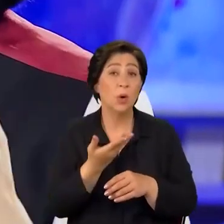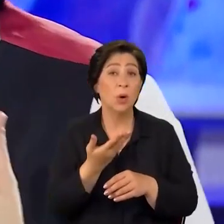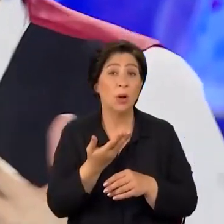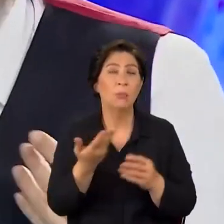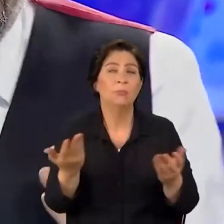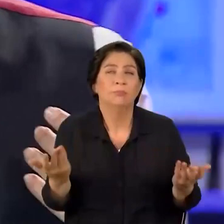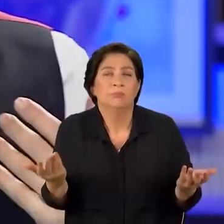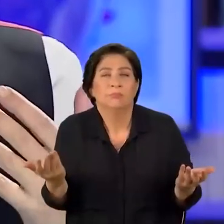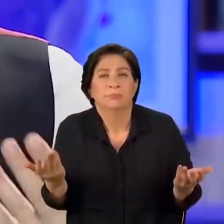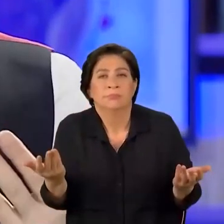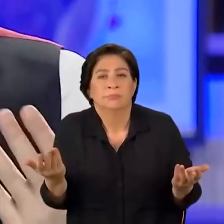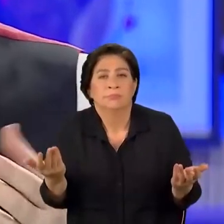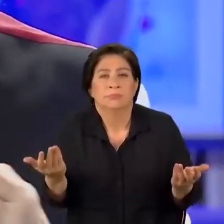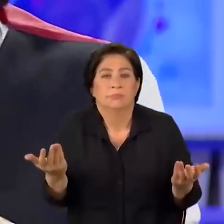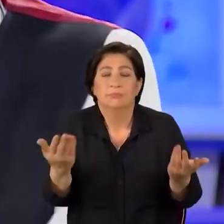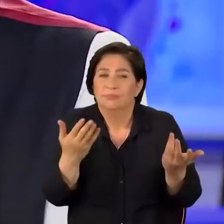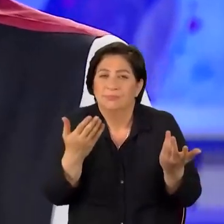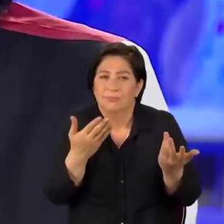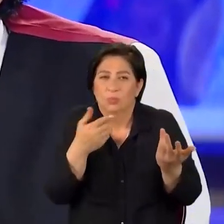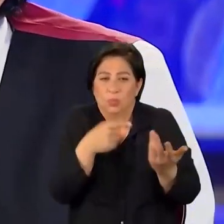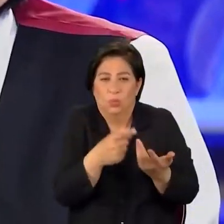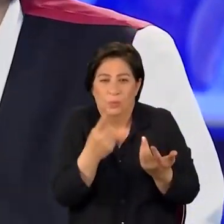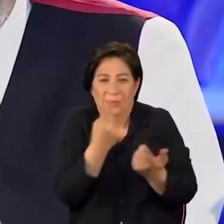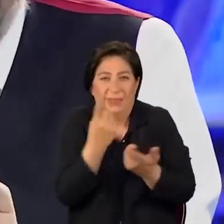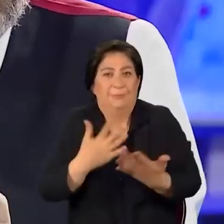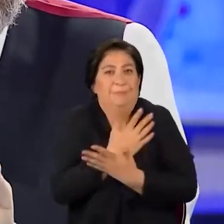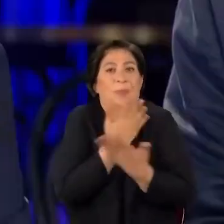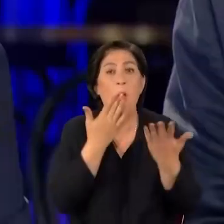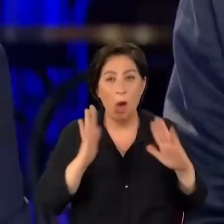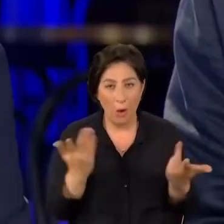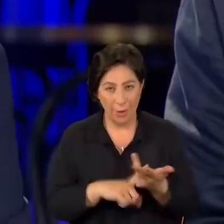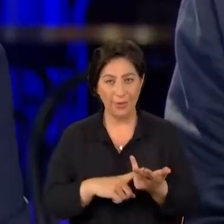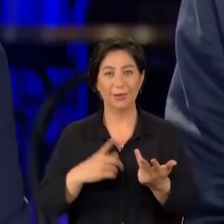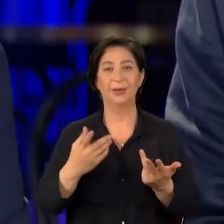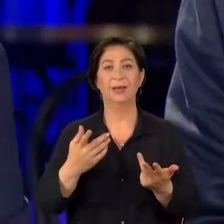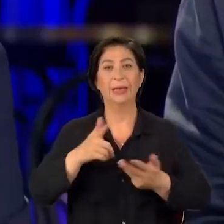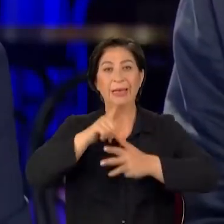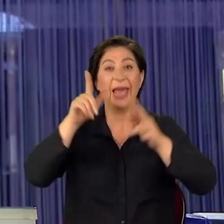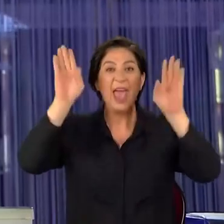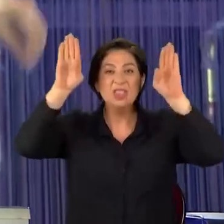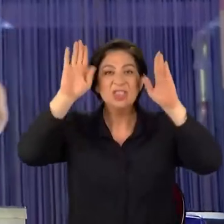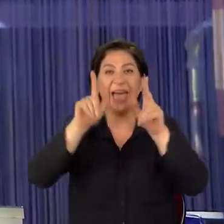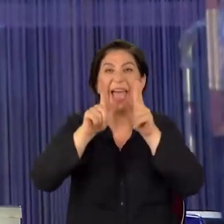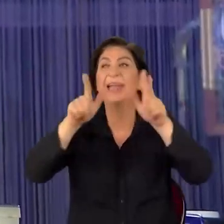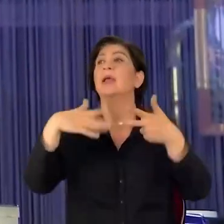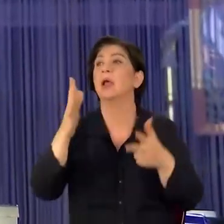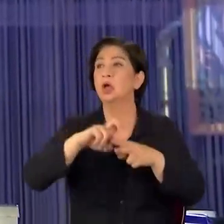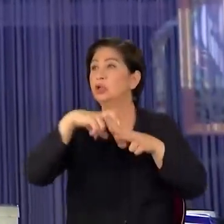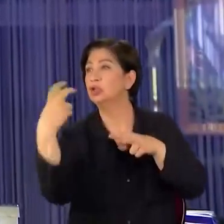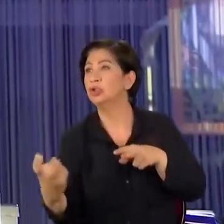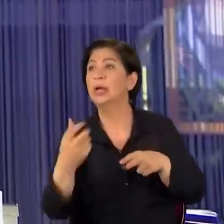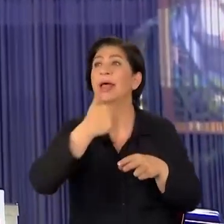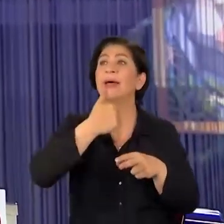izleniyor. Diyorum ki yani bu hani erotik değil. Efendim anıran eşek, düşen adam